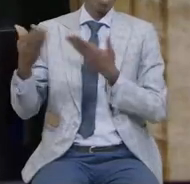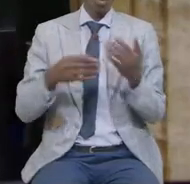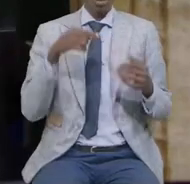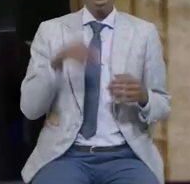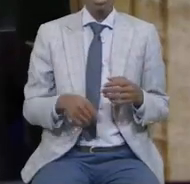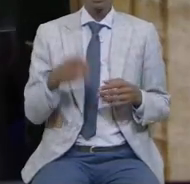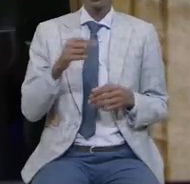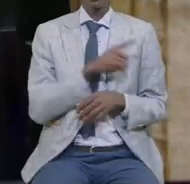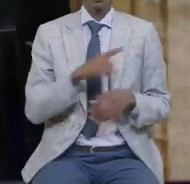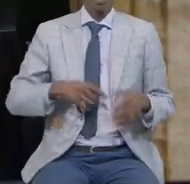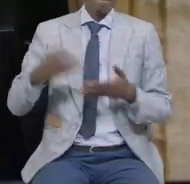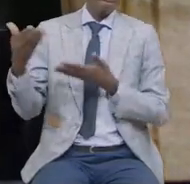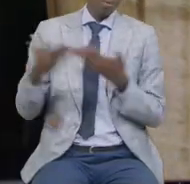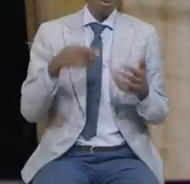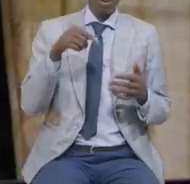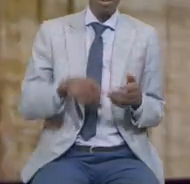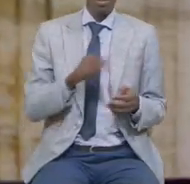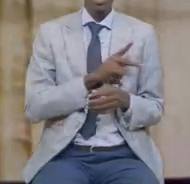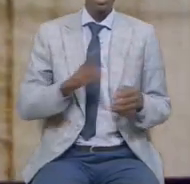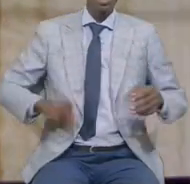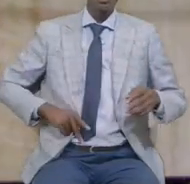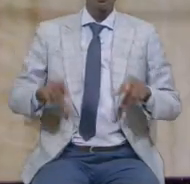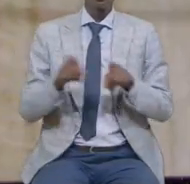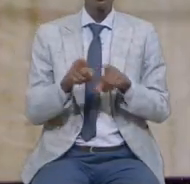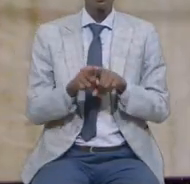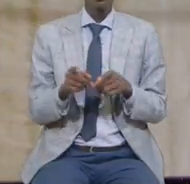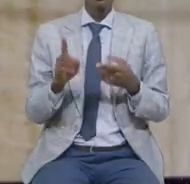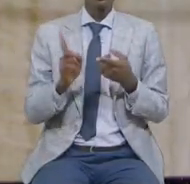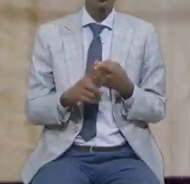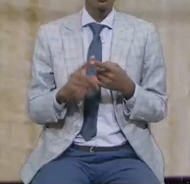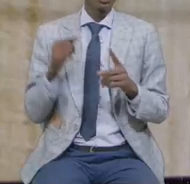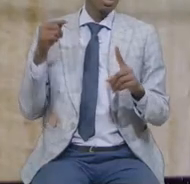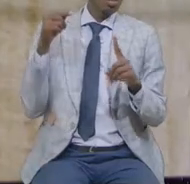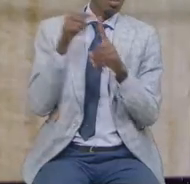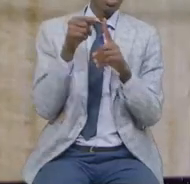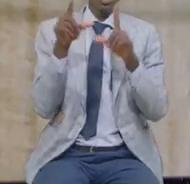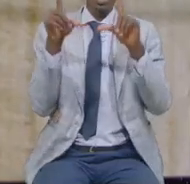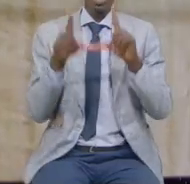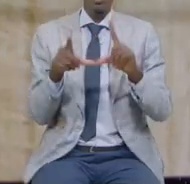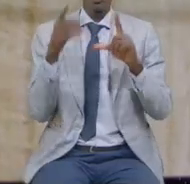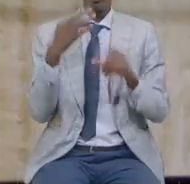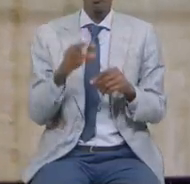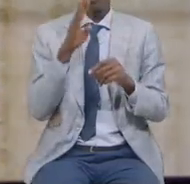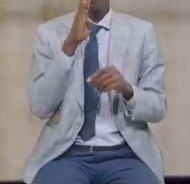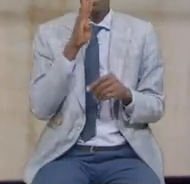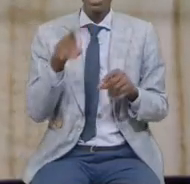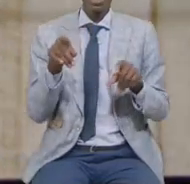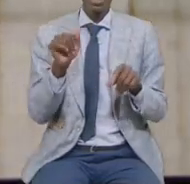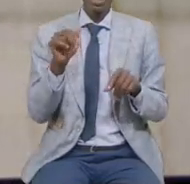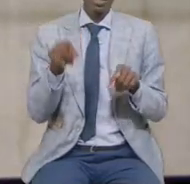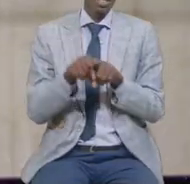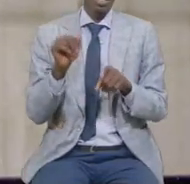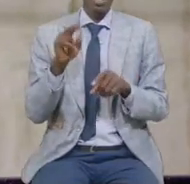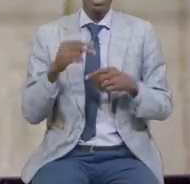rabaissé. Au point d'être un animal. Il a mangé de l'herbe. Sadrach, Meshach